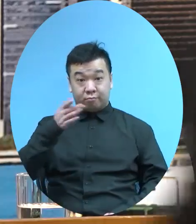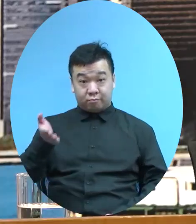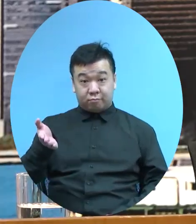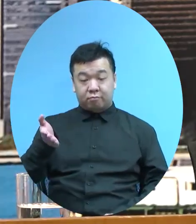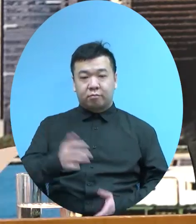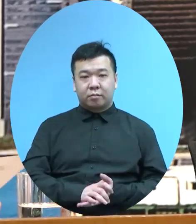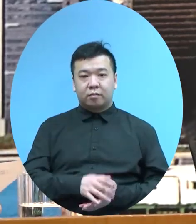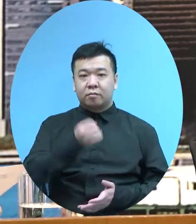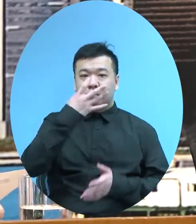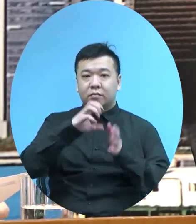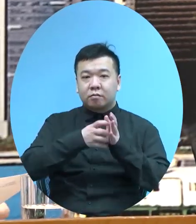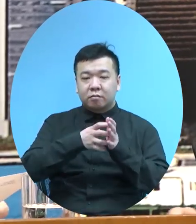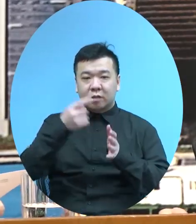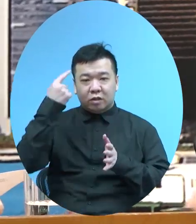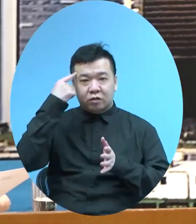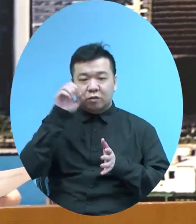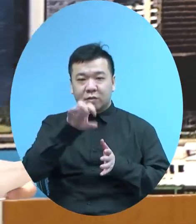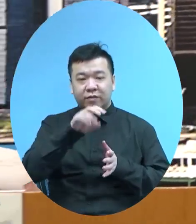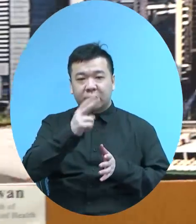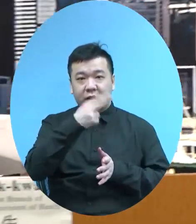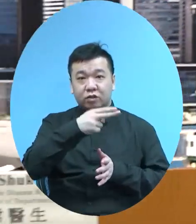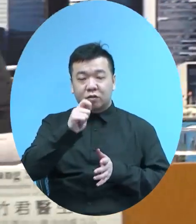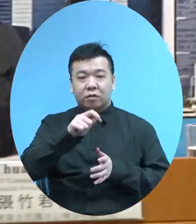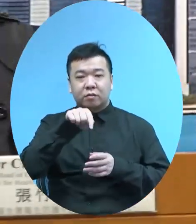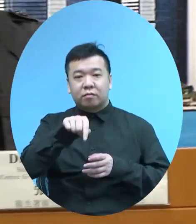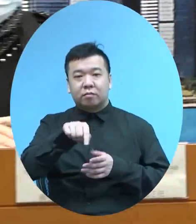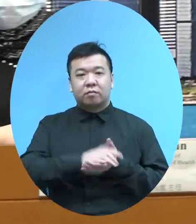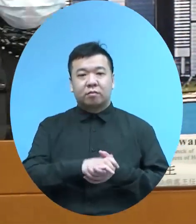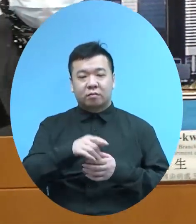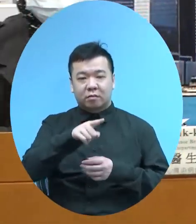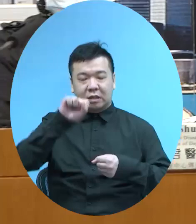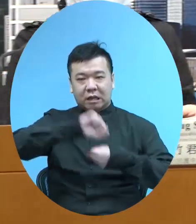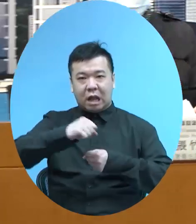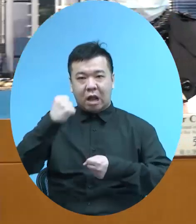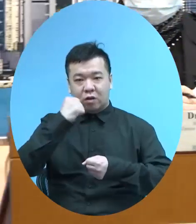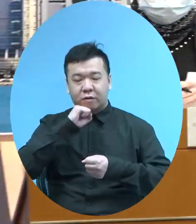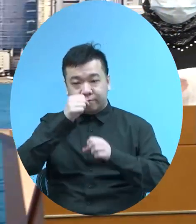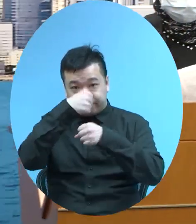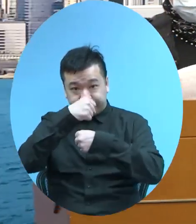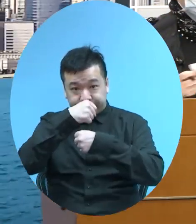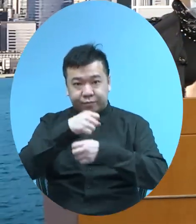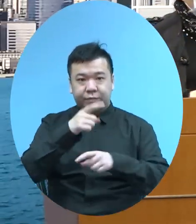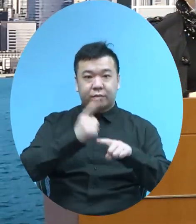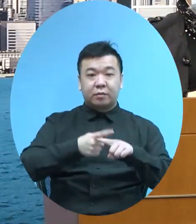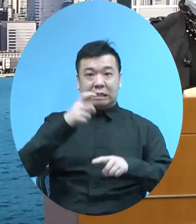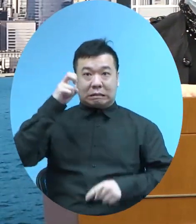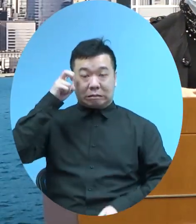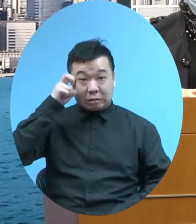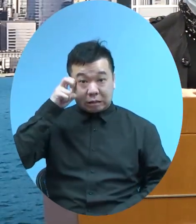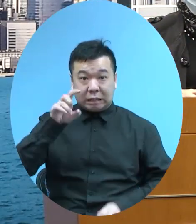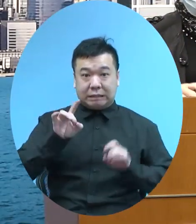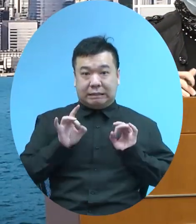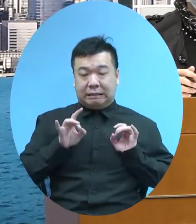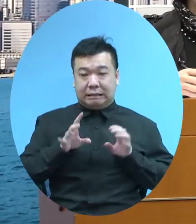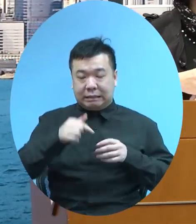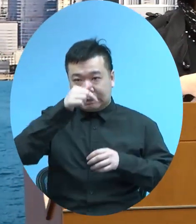係，你好，港台三條都係想問翻 HA 嘅。首先，第一加強檢測方面咧，其實呢個禮拜都有問過咧，係會唔會考慮喺私家診